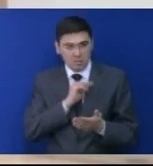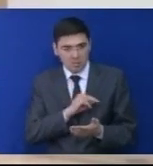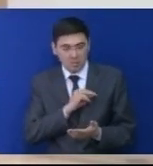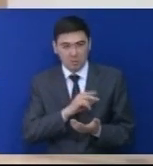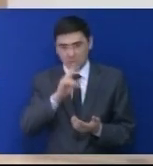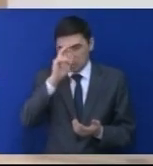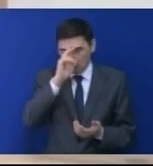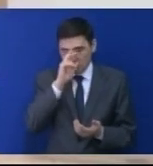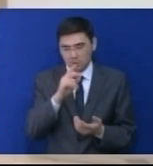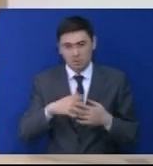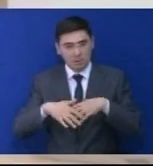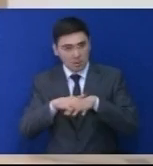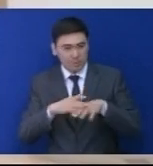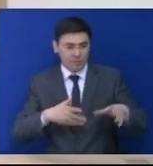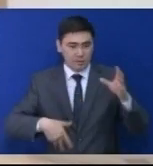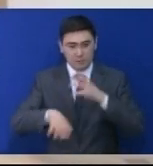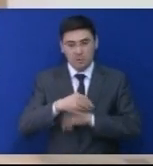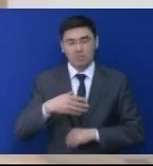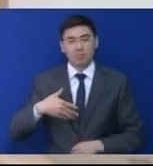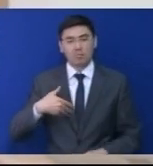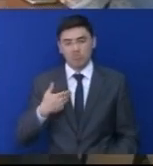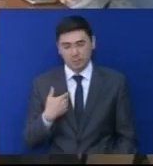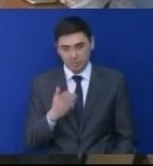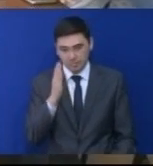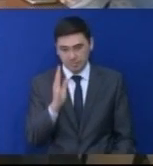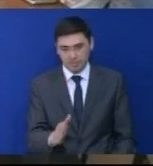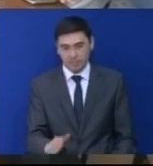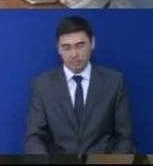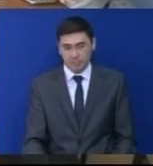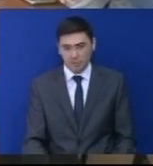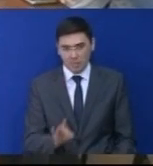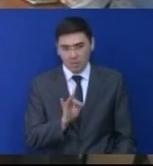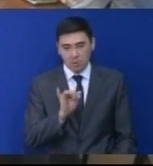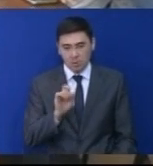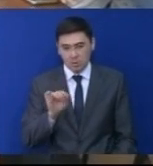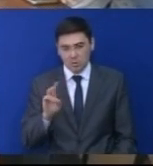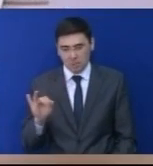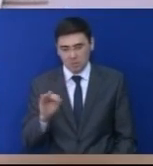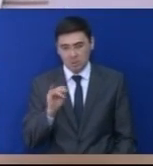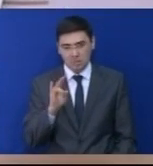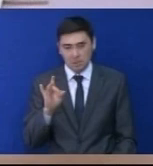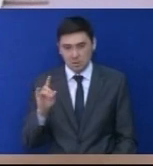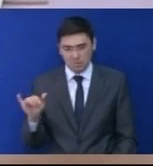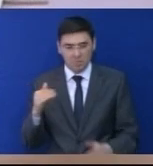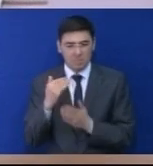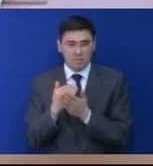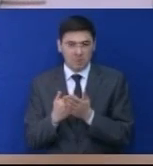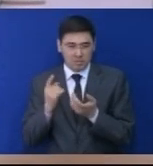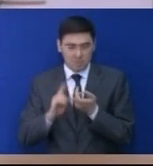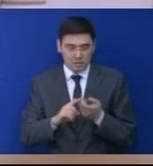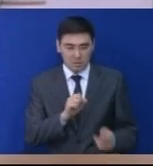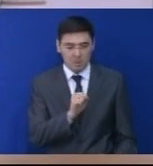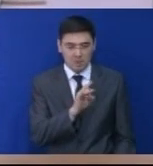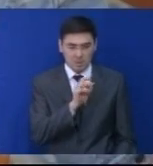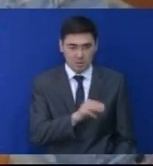мемлекет пен жалпы қоғамға пайдалы болуға тырысамыз деп ойлаймын. Рухани жаңғыру бағдарламасының 2 жылдығына арналған арт фестиваль аясында